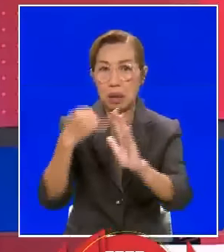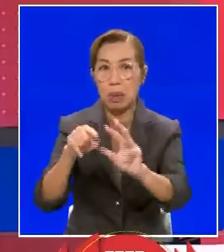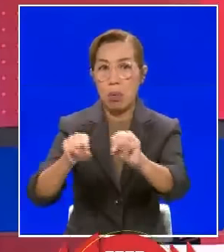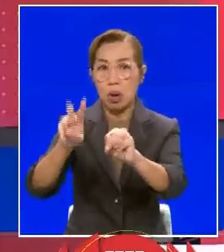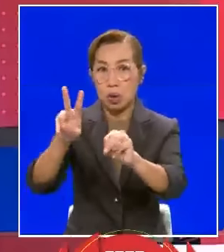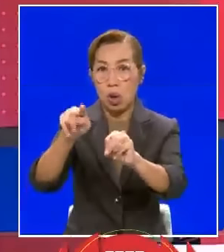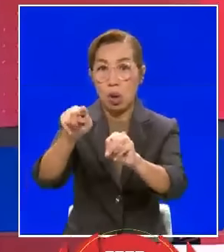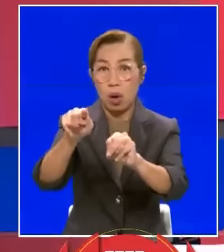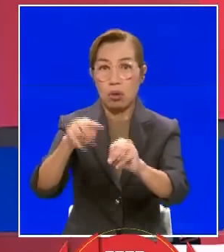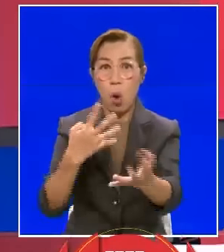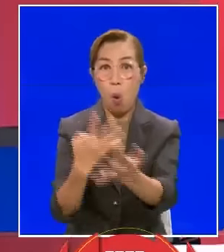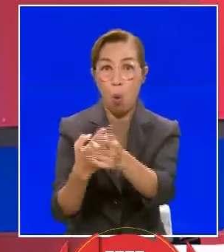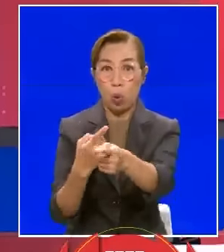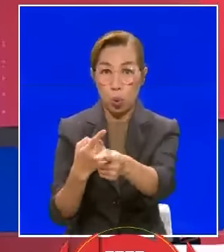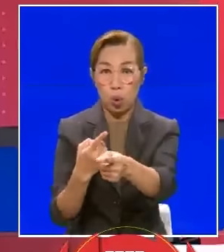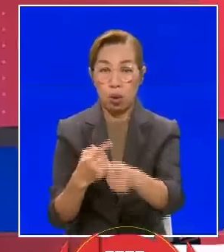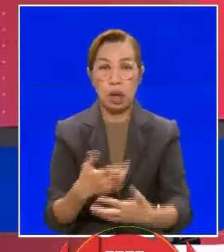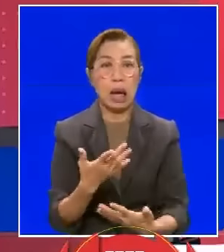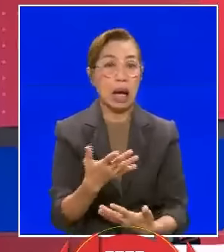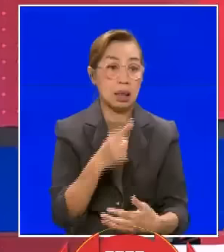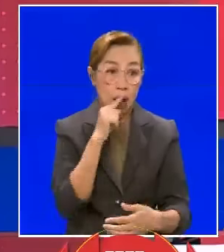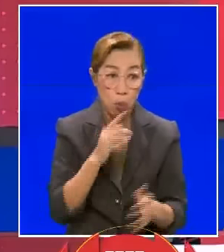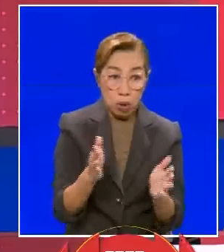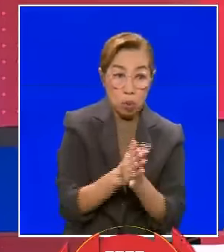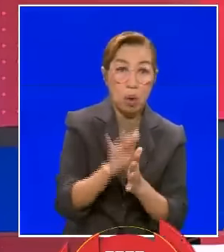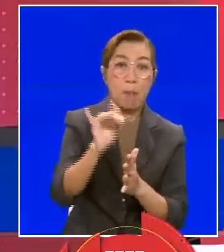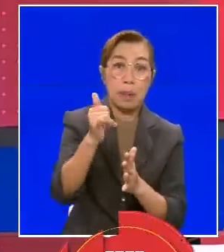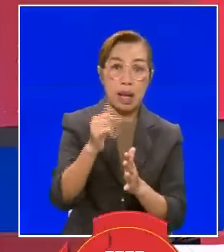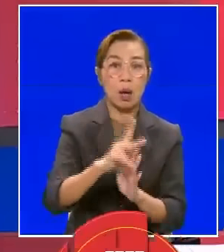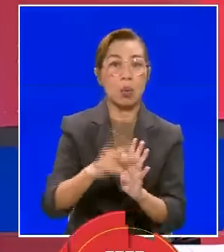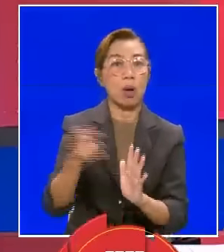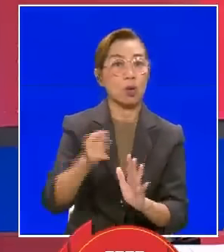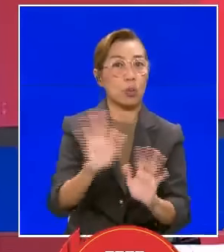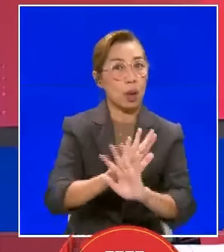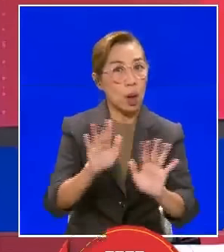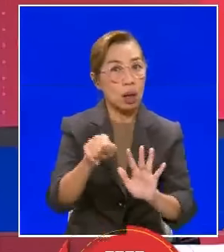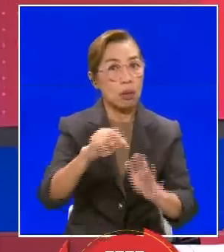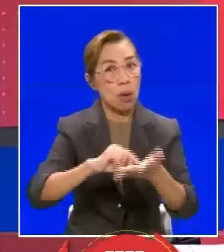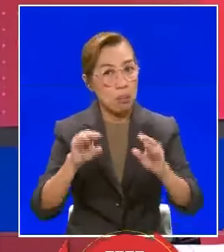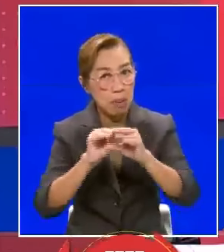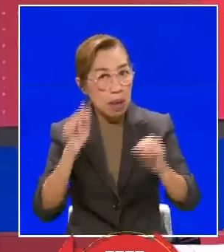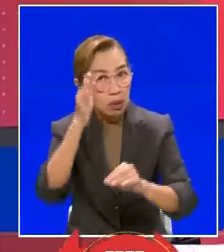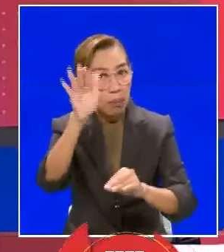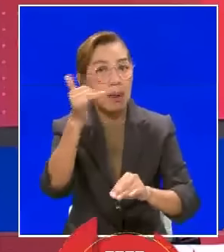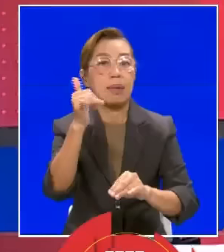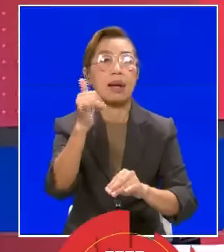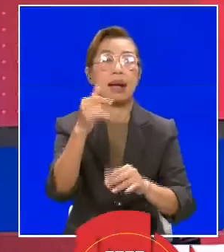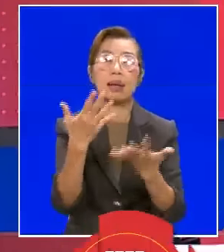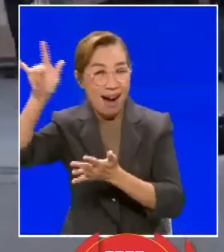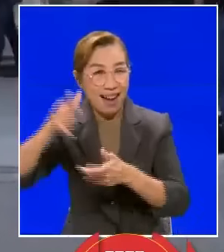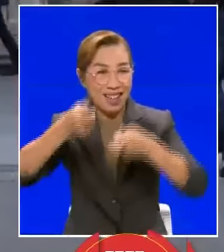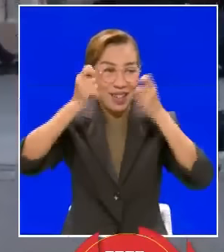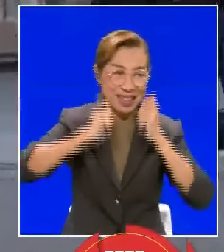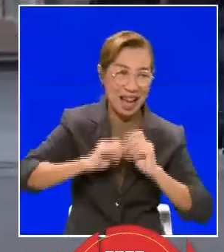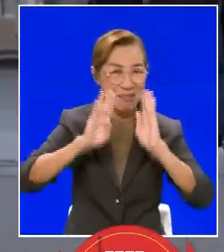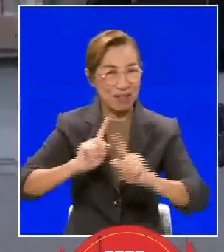ที่จะได้นิรโทษกรรมหรือไม่ได้ด้วยนะแล้วมันอาจจะเป็นมาตรฐานในตอนต่อไปด้วยอันนี้เป็นที่จับตาดูแน่นอนนะครับ